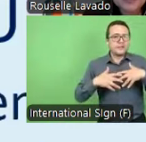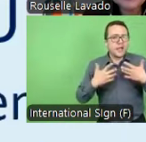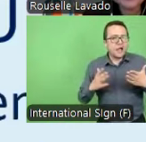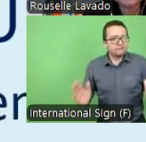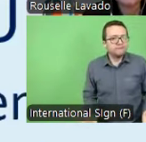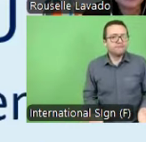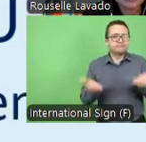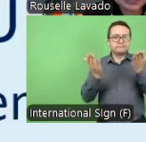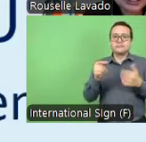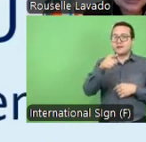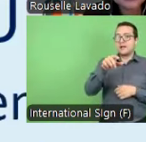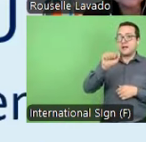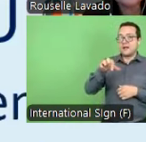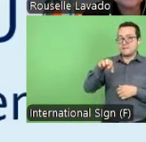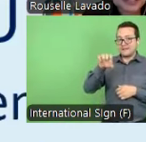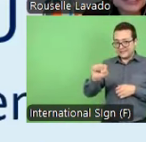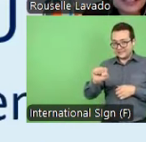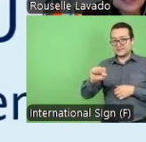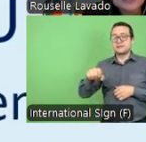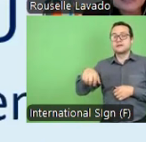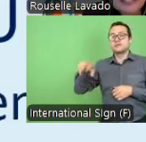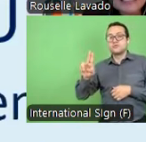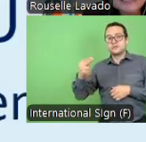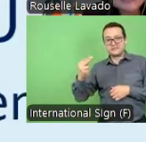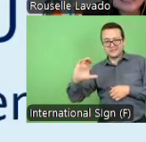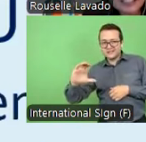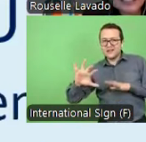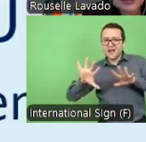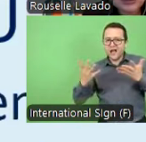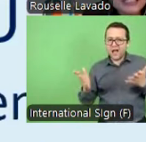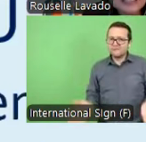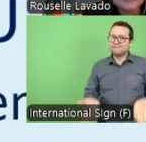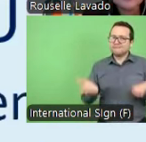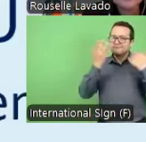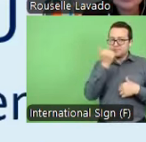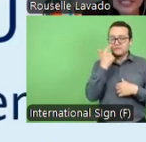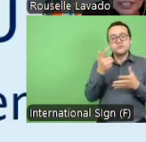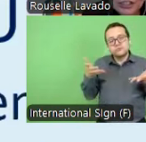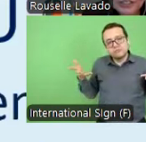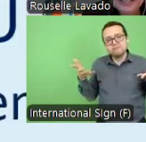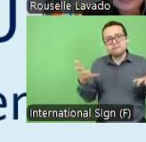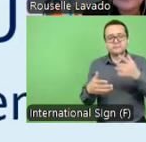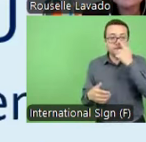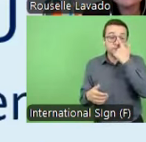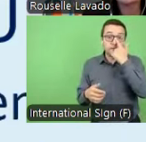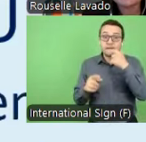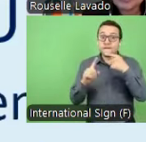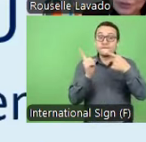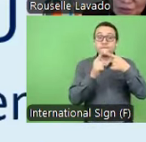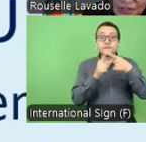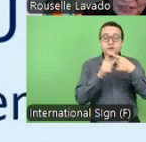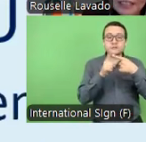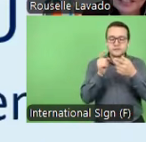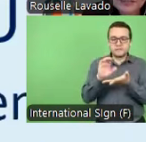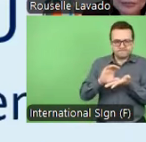publique universelle? Nous recommandons 4 actions stratégiques. D'abord, investir dans une collecte de données